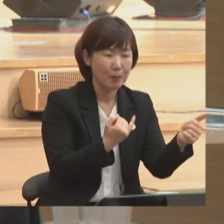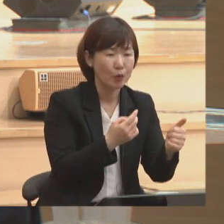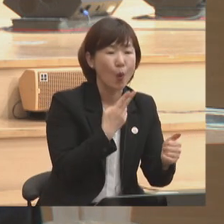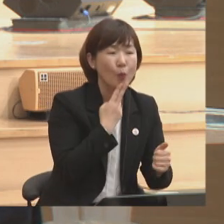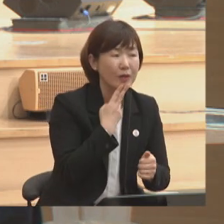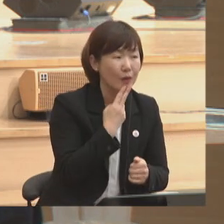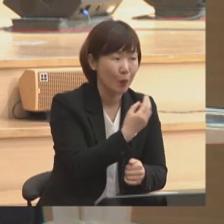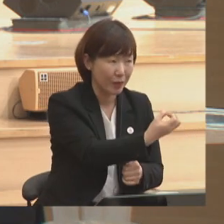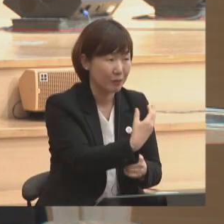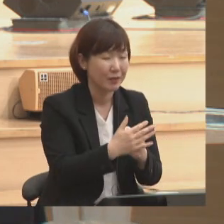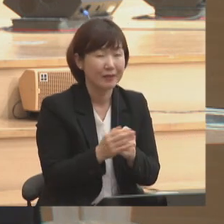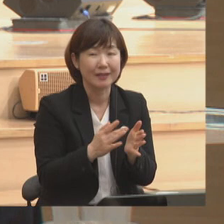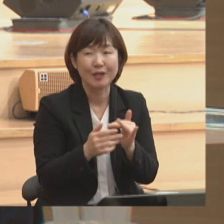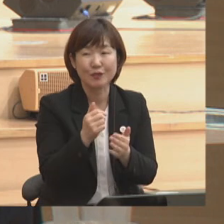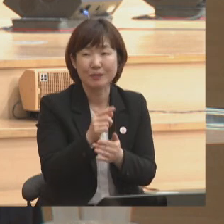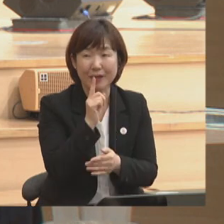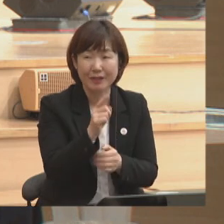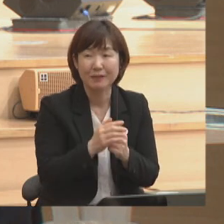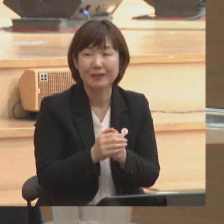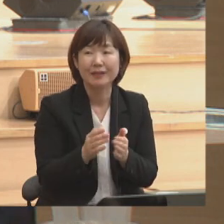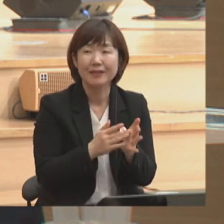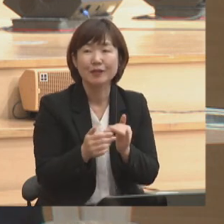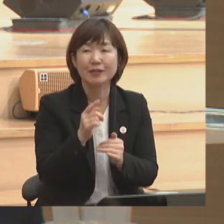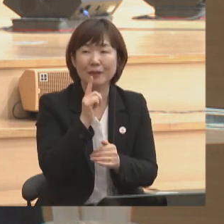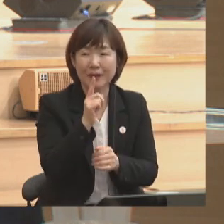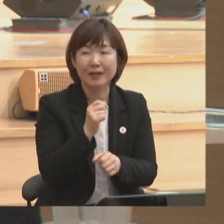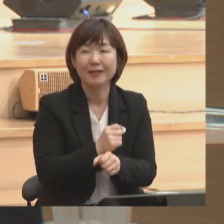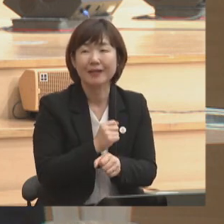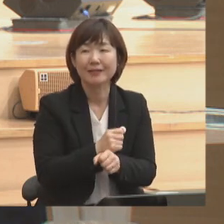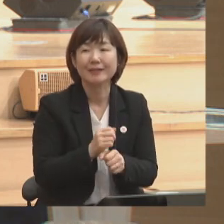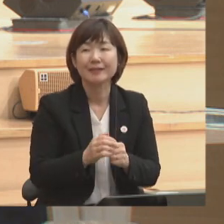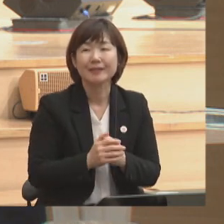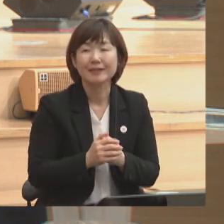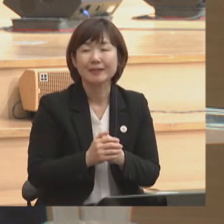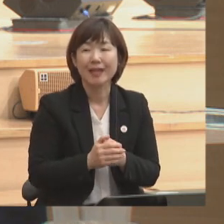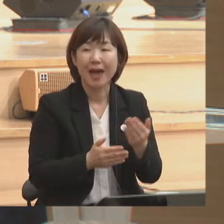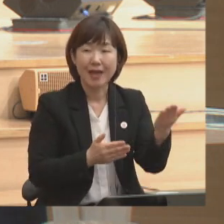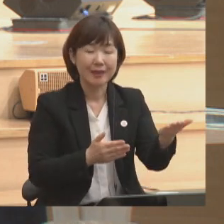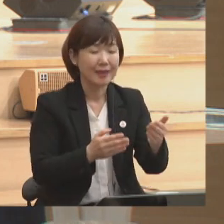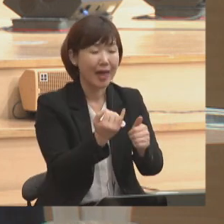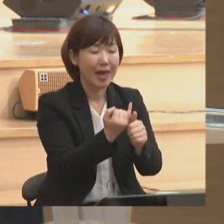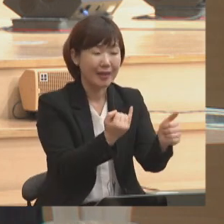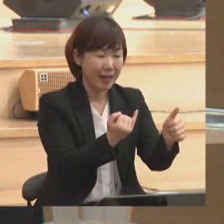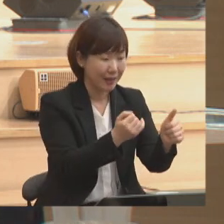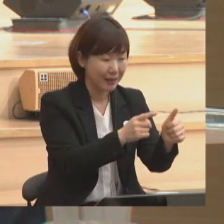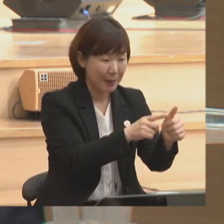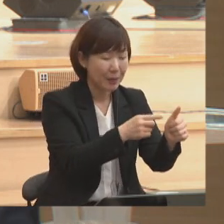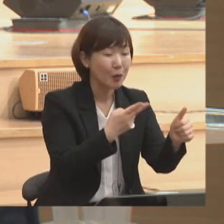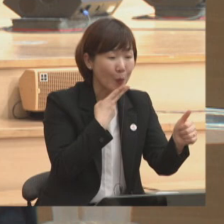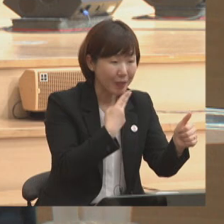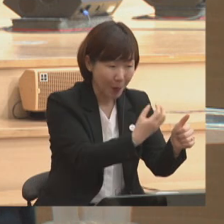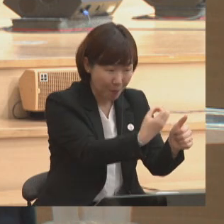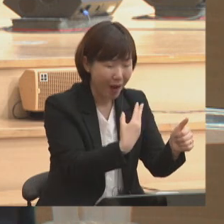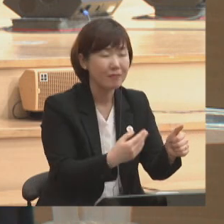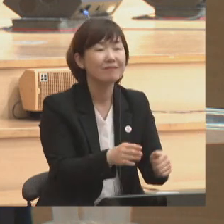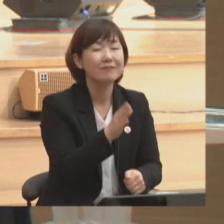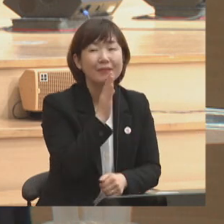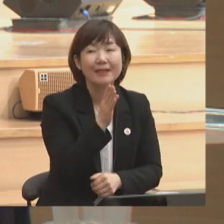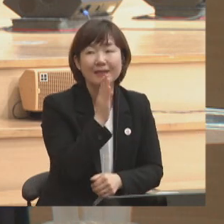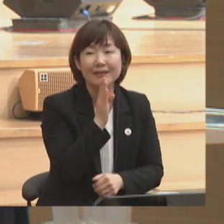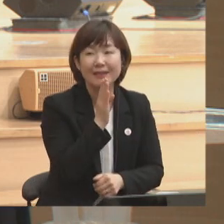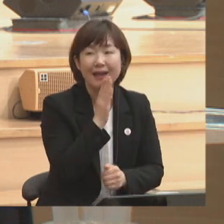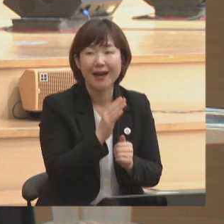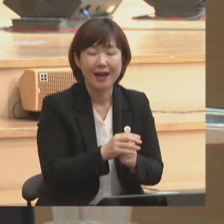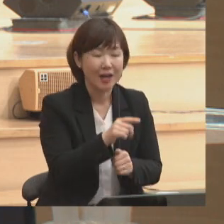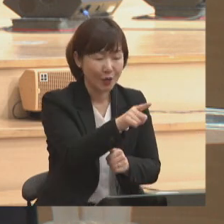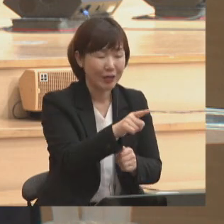예수님도 이렇게 말하죠. 한번 읽어볼까요? 예수께서 이르시되 시작. 예수께서 이르시되 내가 남편이 없다는 말이 옳도다.